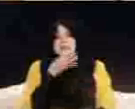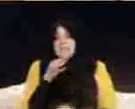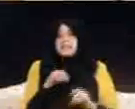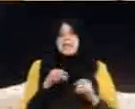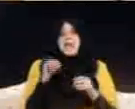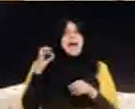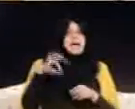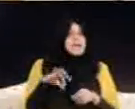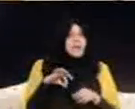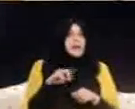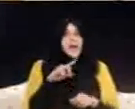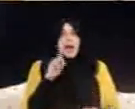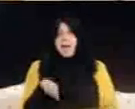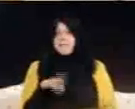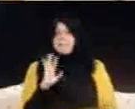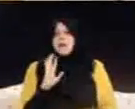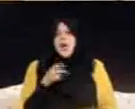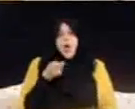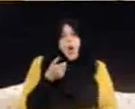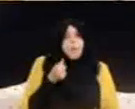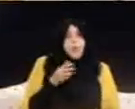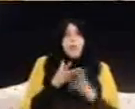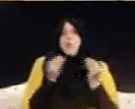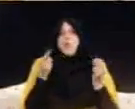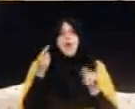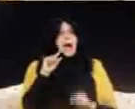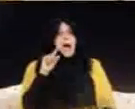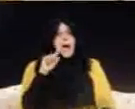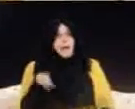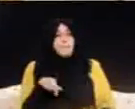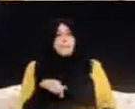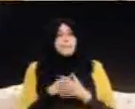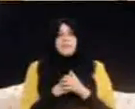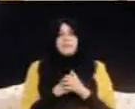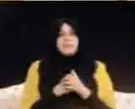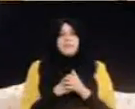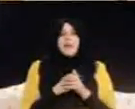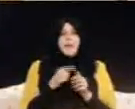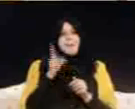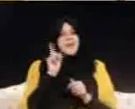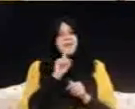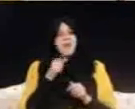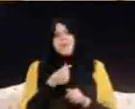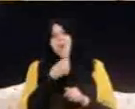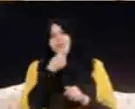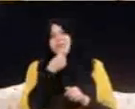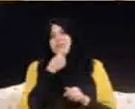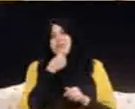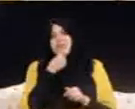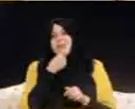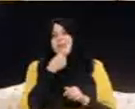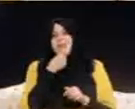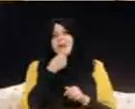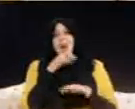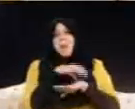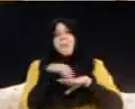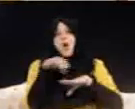محرم شرعا، قليله وكثيره حرام، نؤكد على أنه لا يصح إطلاقا